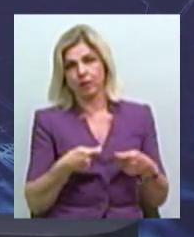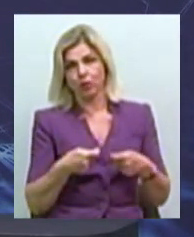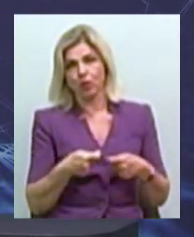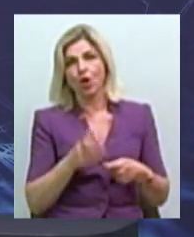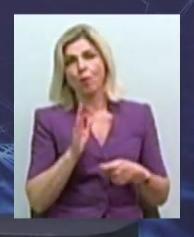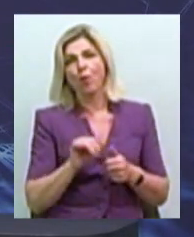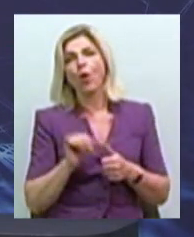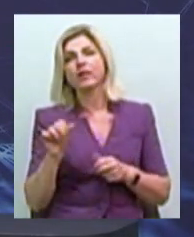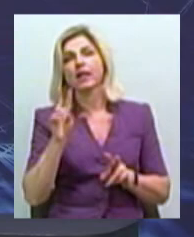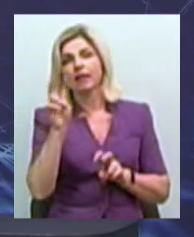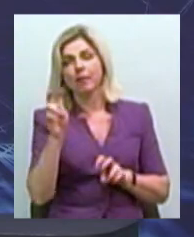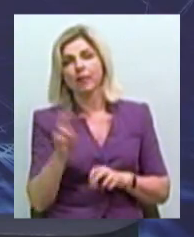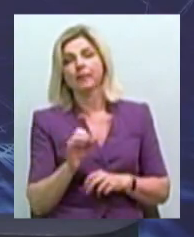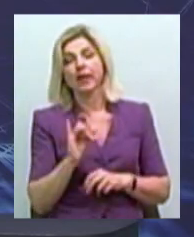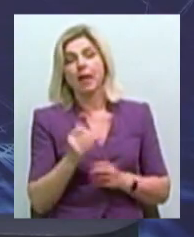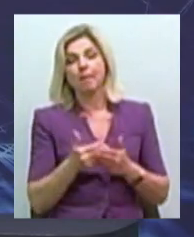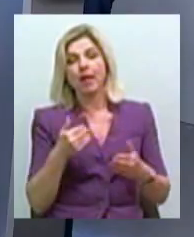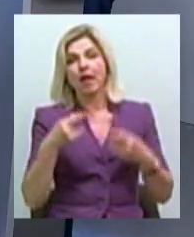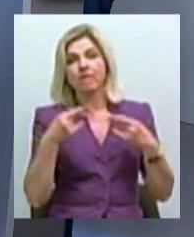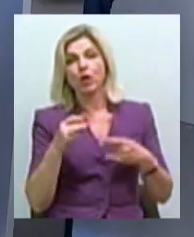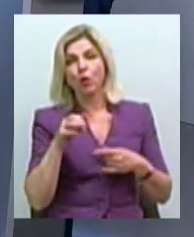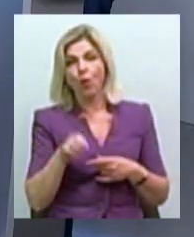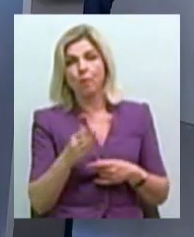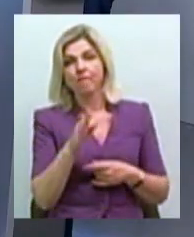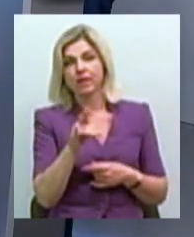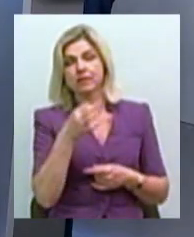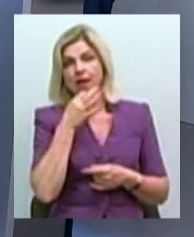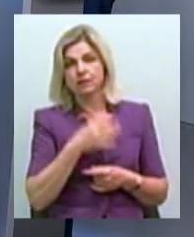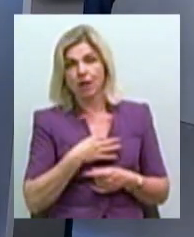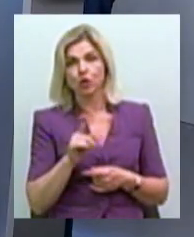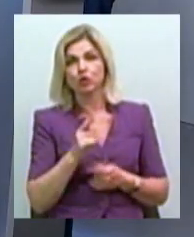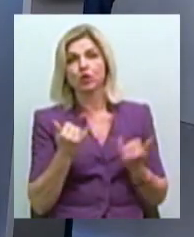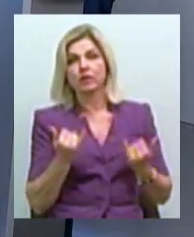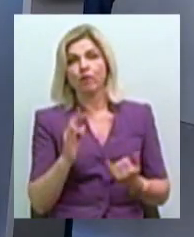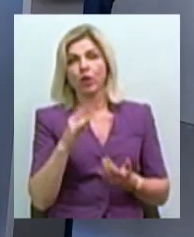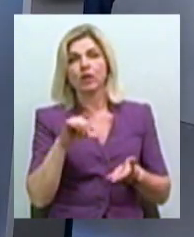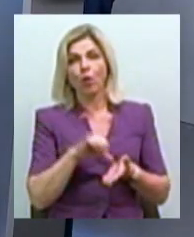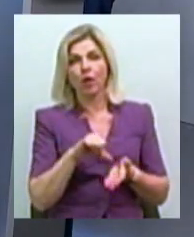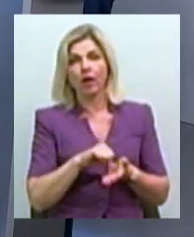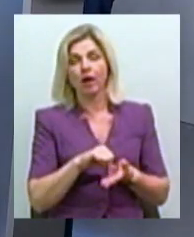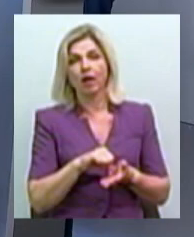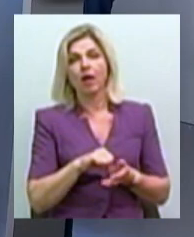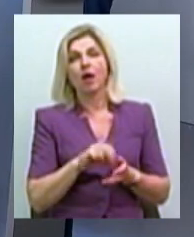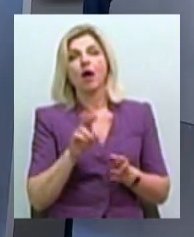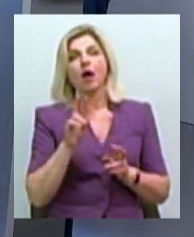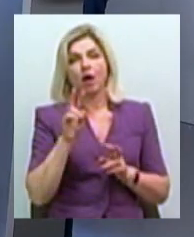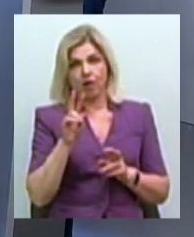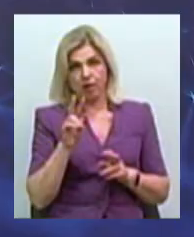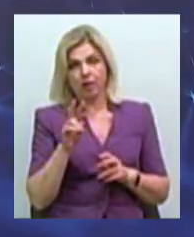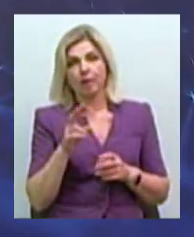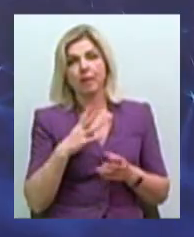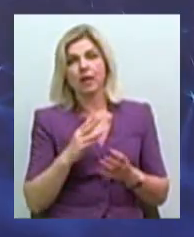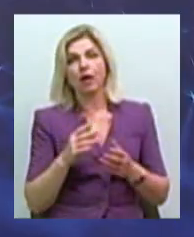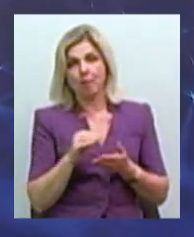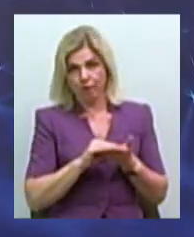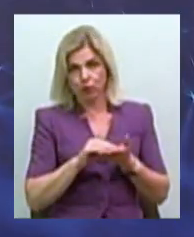Окрема тема. І, як ви сказали мені перед ефіром, сьогодні знову в Миколаєві були представники японської компанії. В очередний раз ми